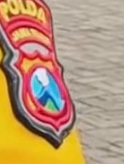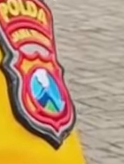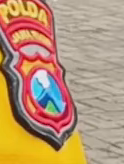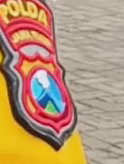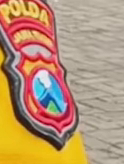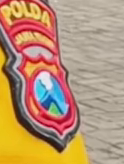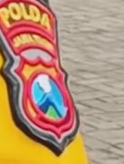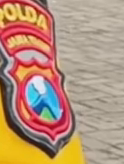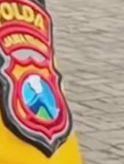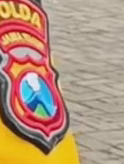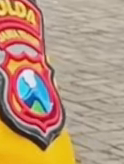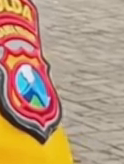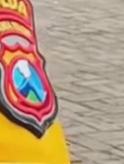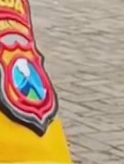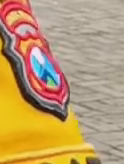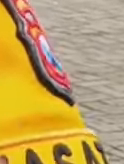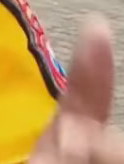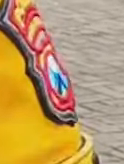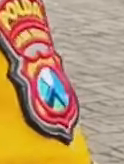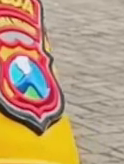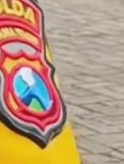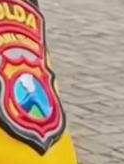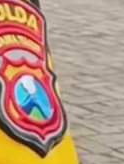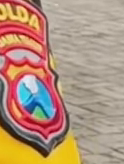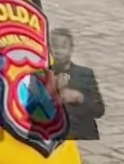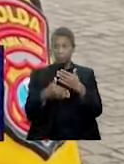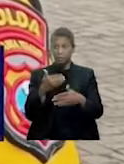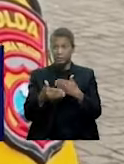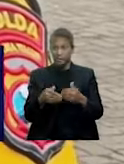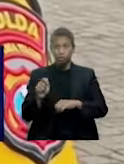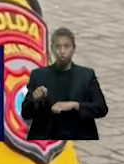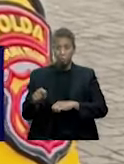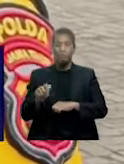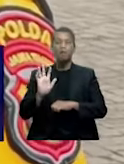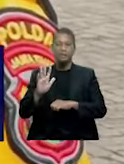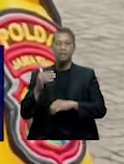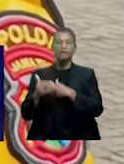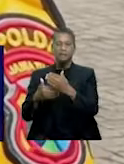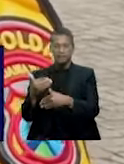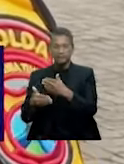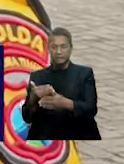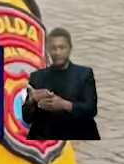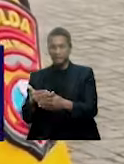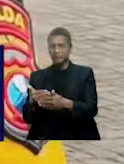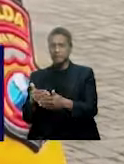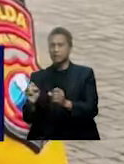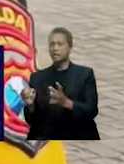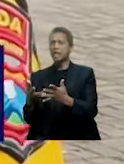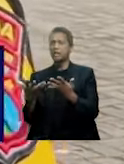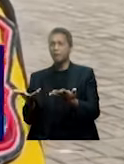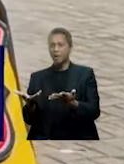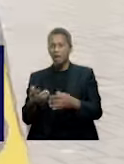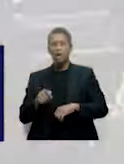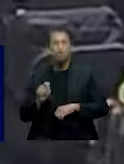proses lainnya nanti tolong ditunggu. Ini kan masih berproses ya. Jadi konstruksi peristiwanya, konstruksi hukumnya mohon